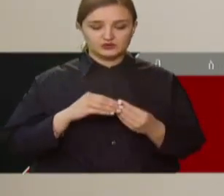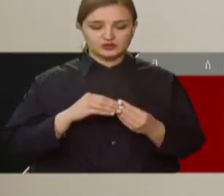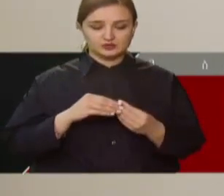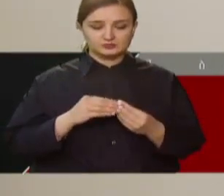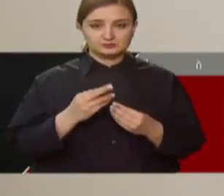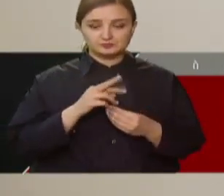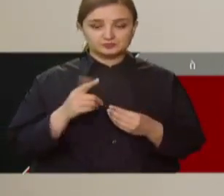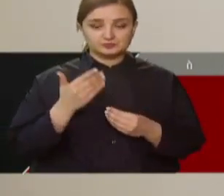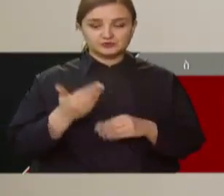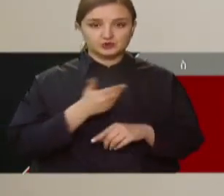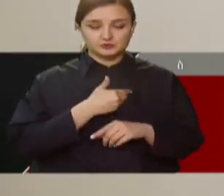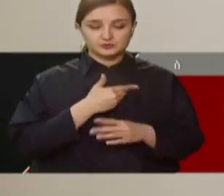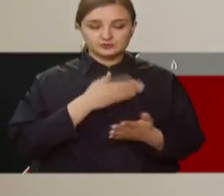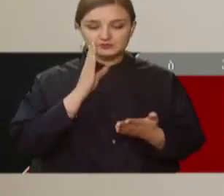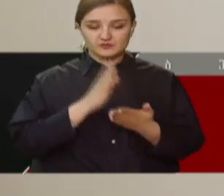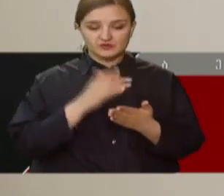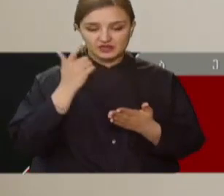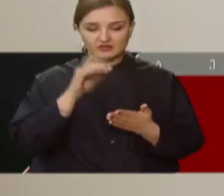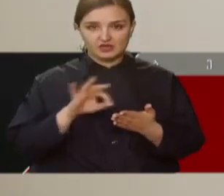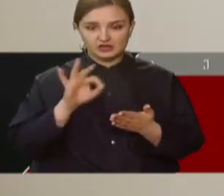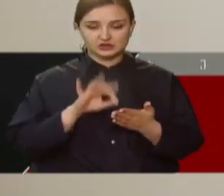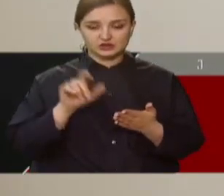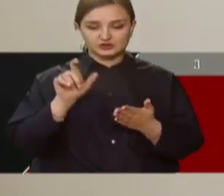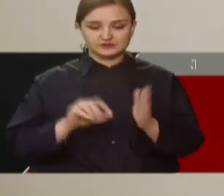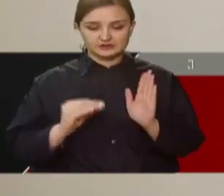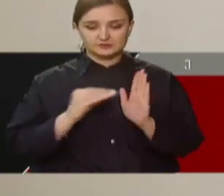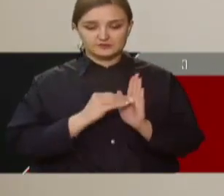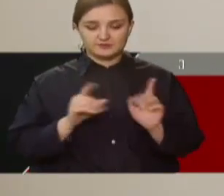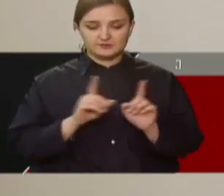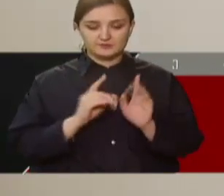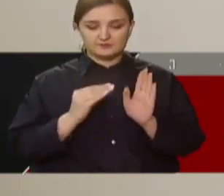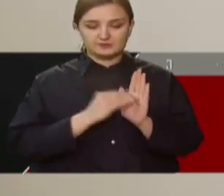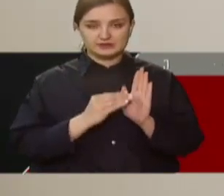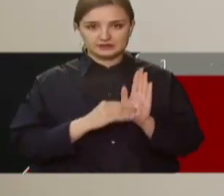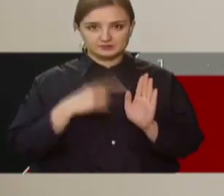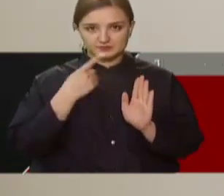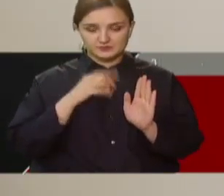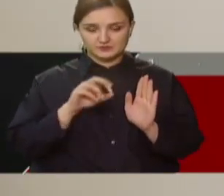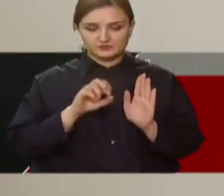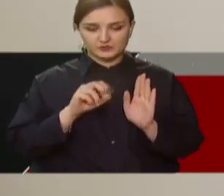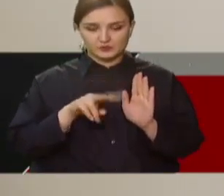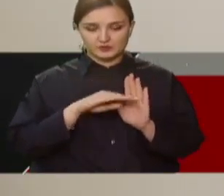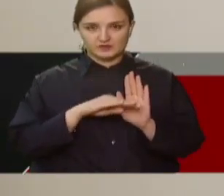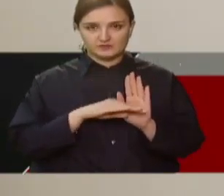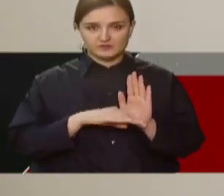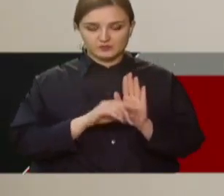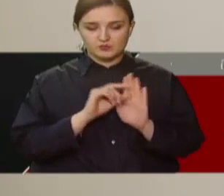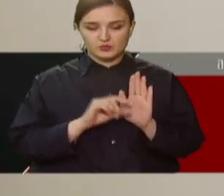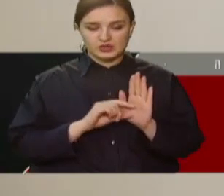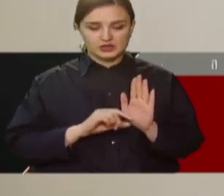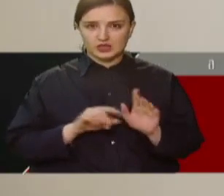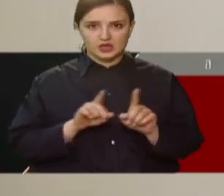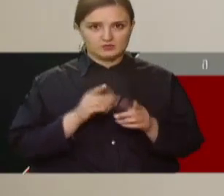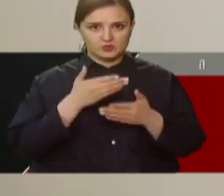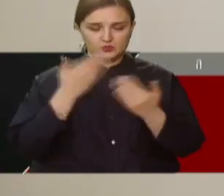რო სდომებოდათ, რომ პირდაპირ ბიძინა ივანიშვილზე გაეკეთებინათ მითითება, ასეთ მითითებას გააკეთებინათ 12 პუნქტშიც. მათ ასეთ მითითება არ გააკეთეს, პირიქით